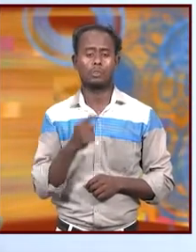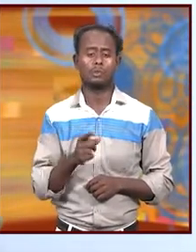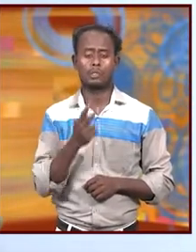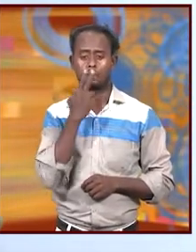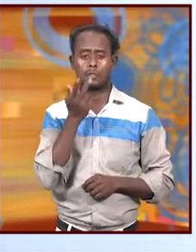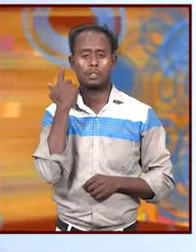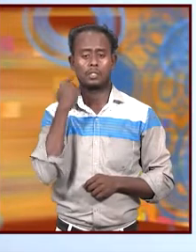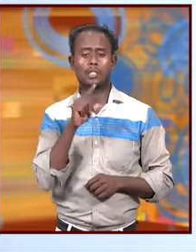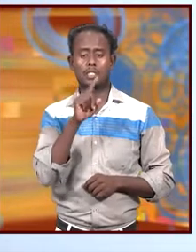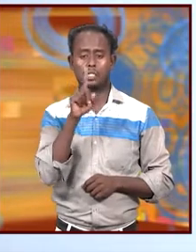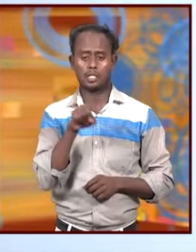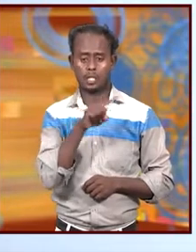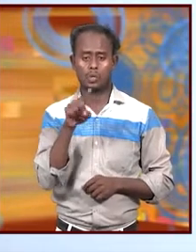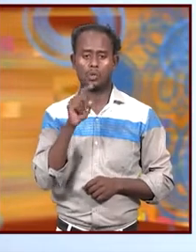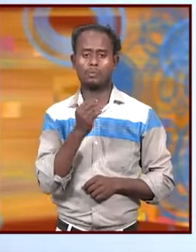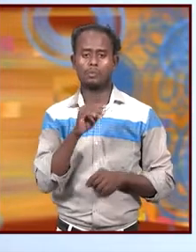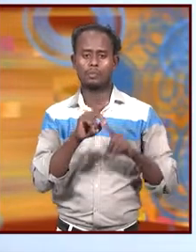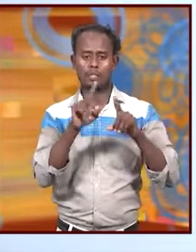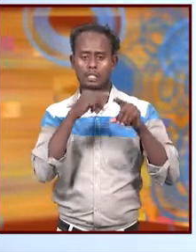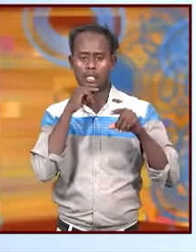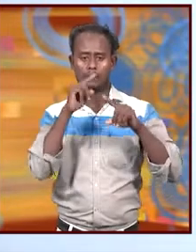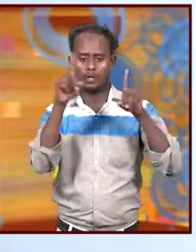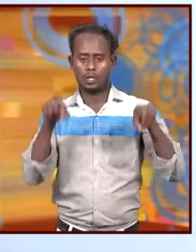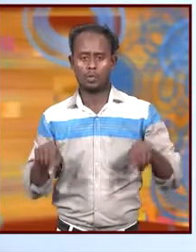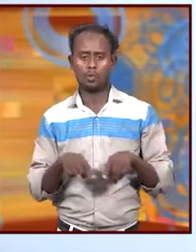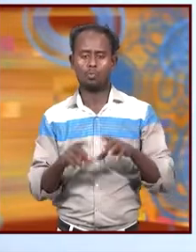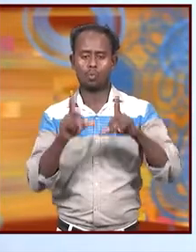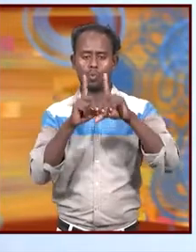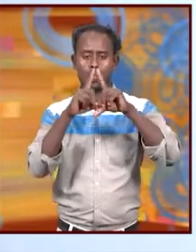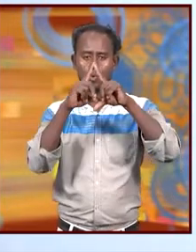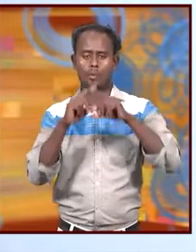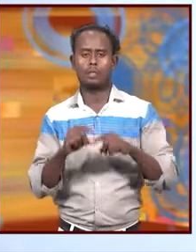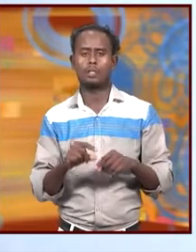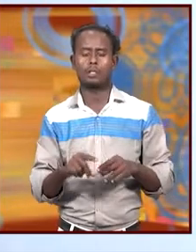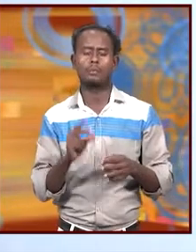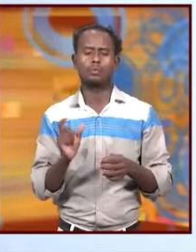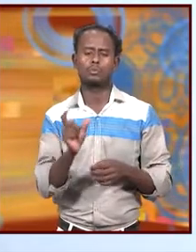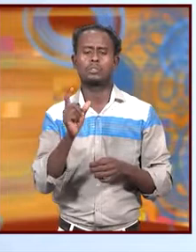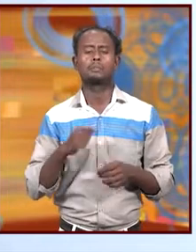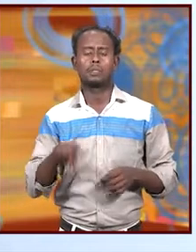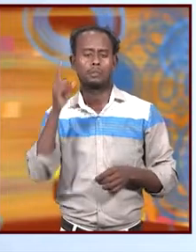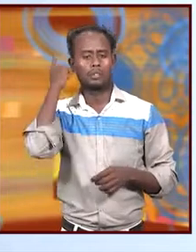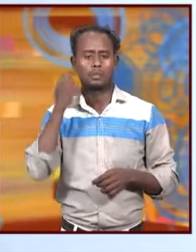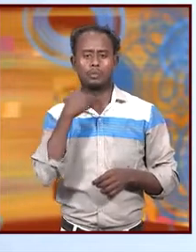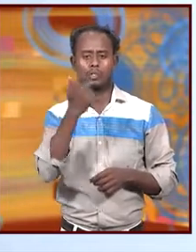அல்லவா, சதுரம், செவ்வகம் மற்றும் முக்கோணம் ஆகியவற்றின் பண்புகளை நாம் கற்றிருந்தோம்,